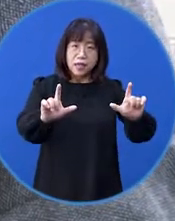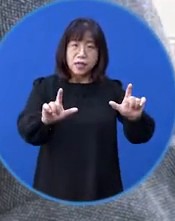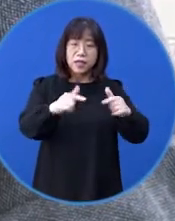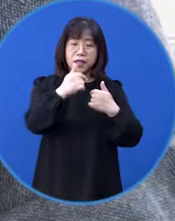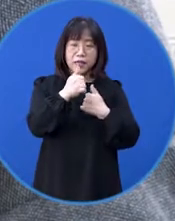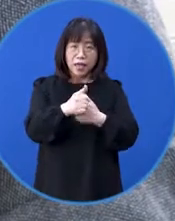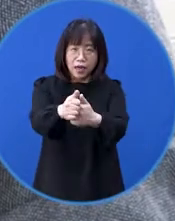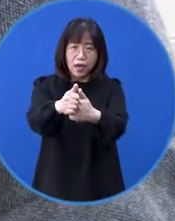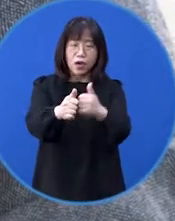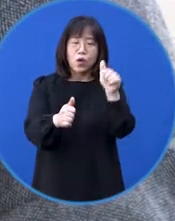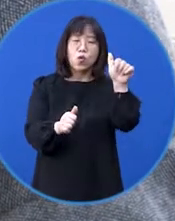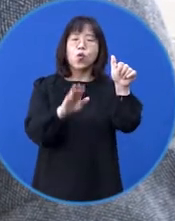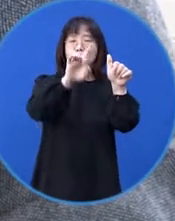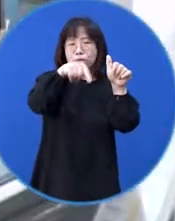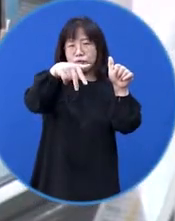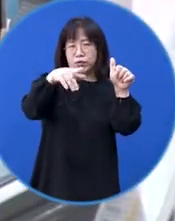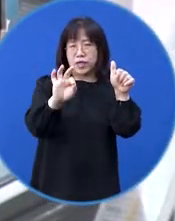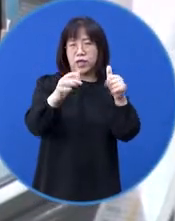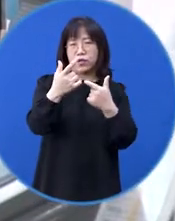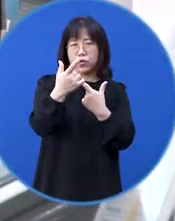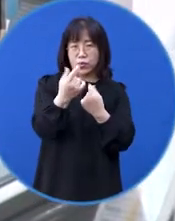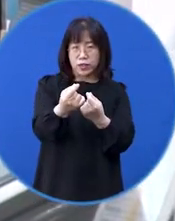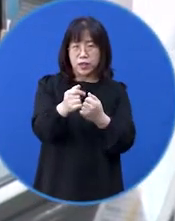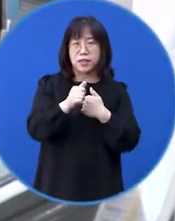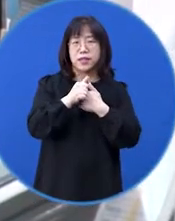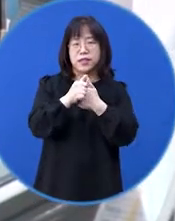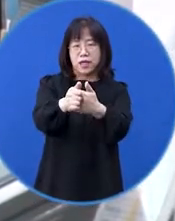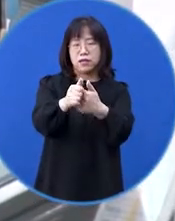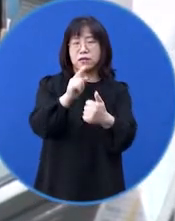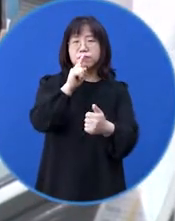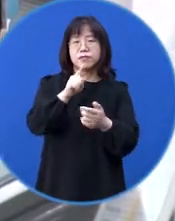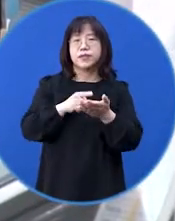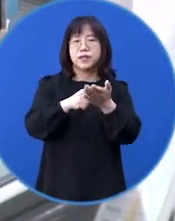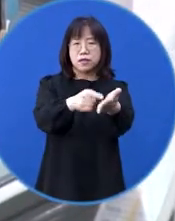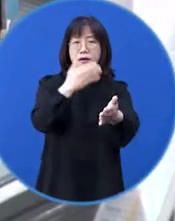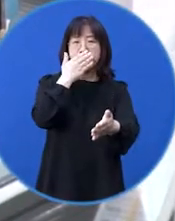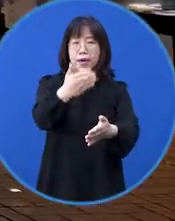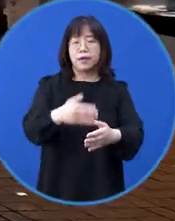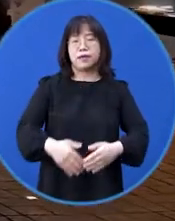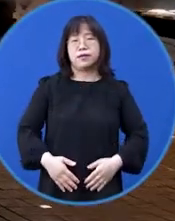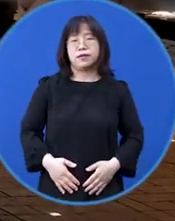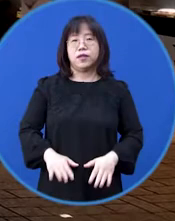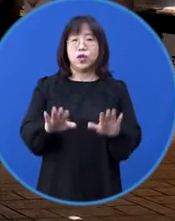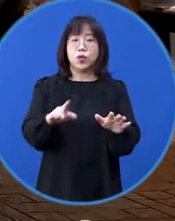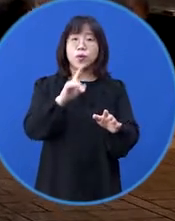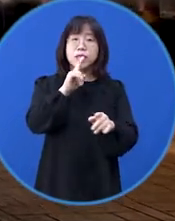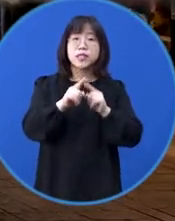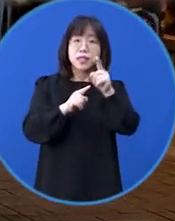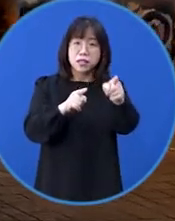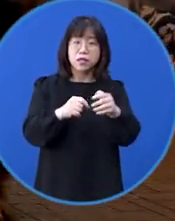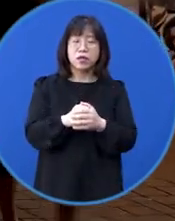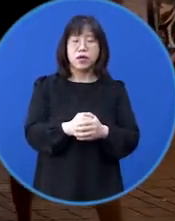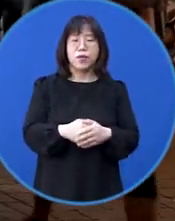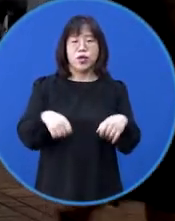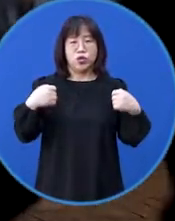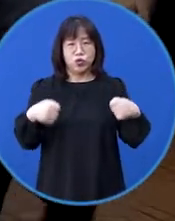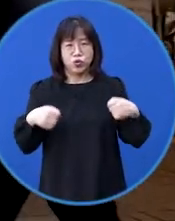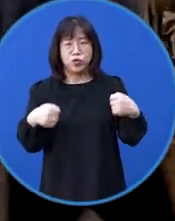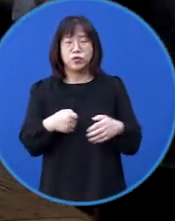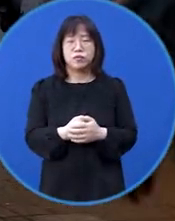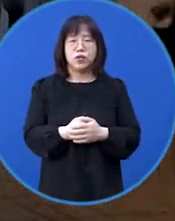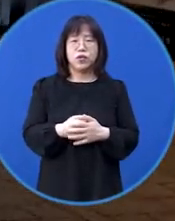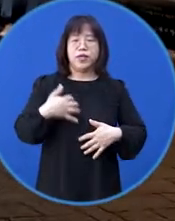평일 5부제로, 주말은 출생연도에 상관없이 누구나 신청 가능합니다. 이번 신청은